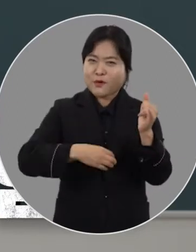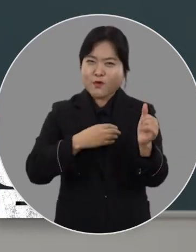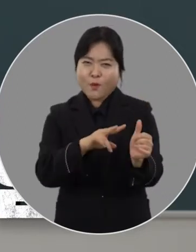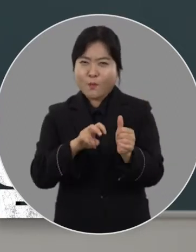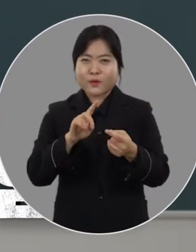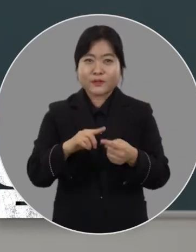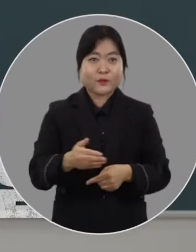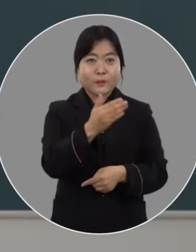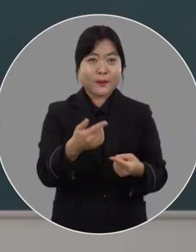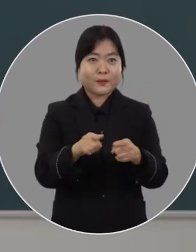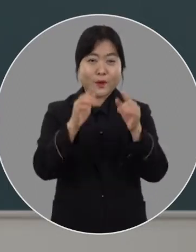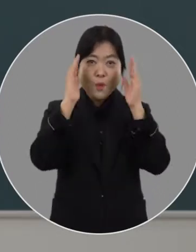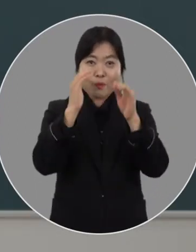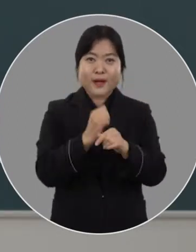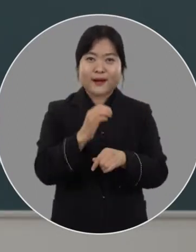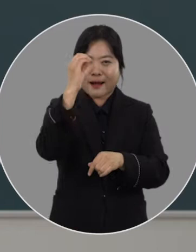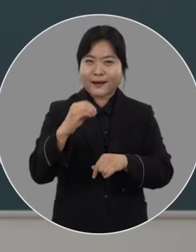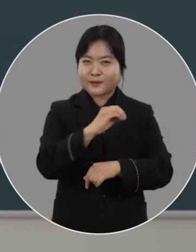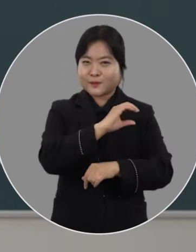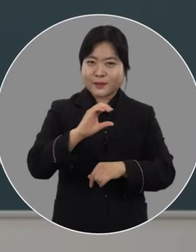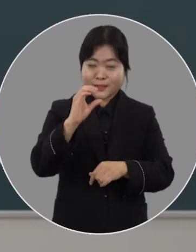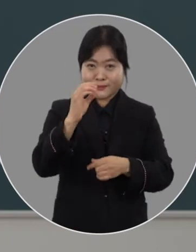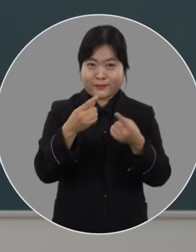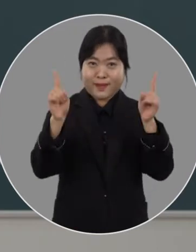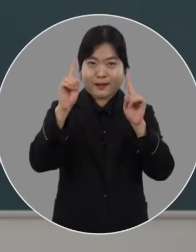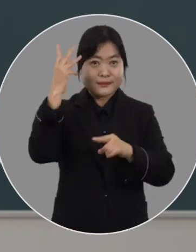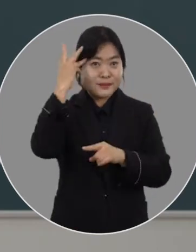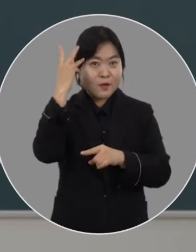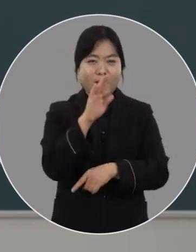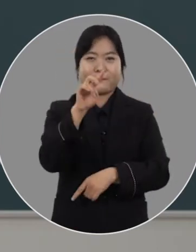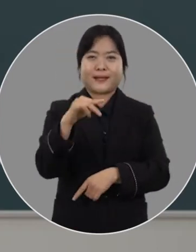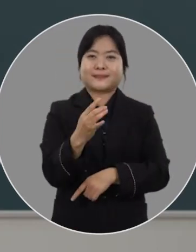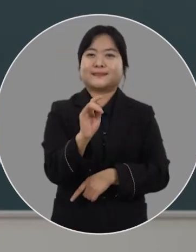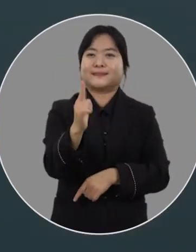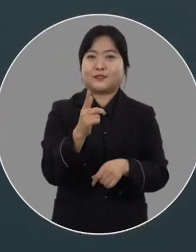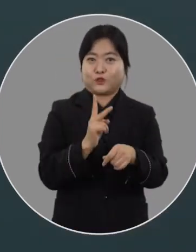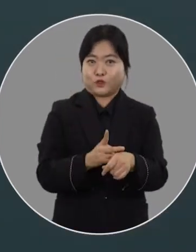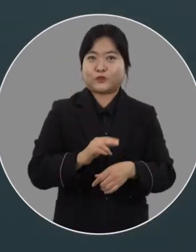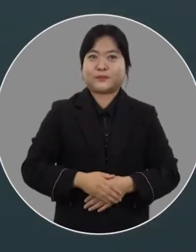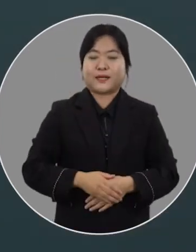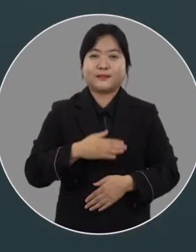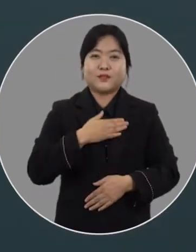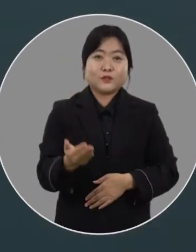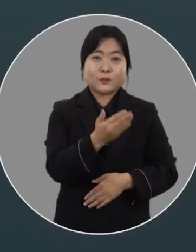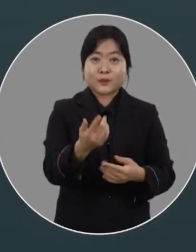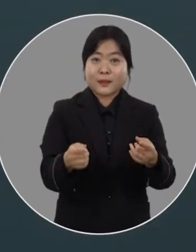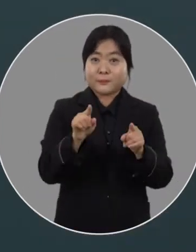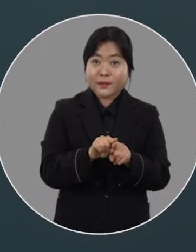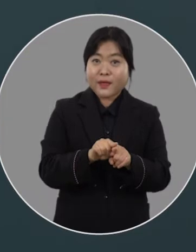여러분들과 함께 공부하게 될 가톨릭대학교 철학과 박승찬 교수라고 합니다. 저는 여러분들과